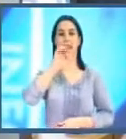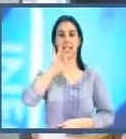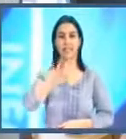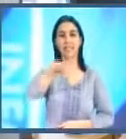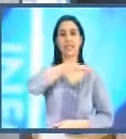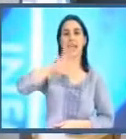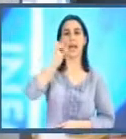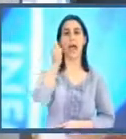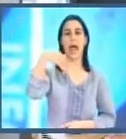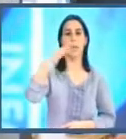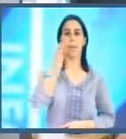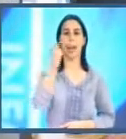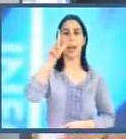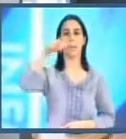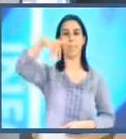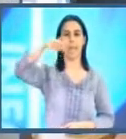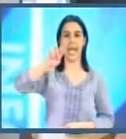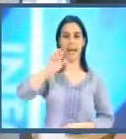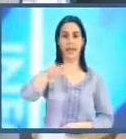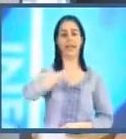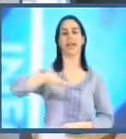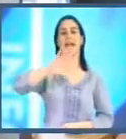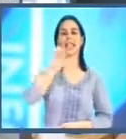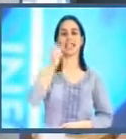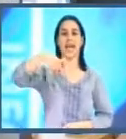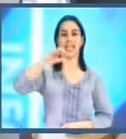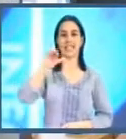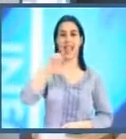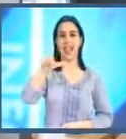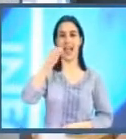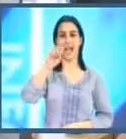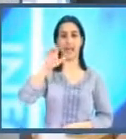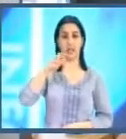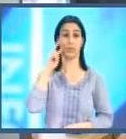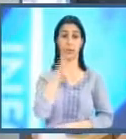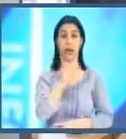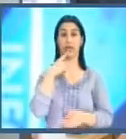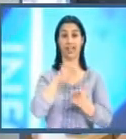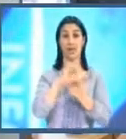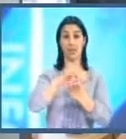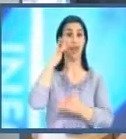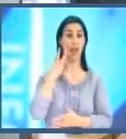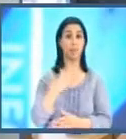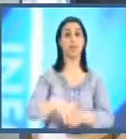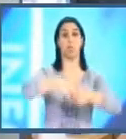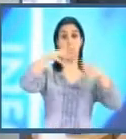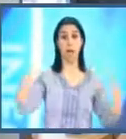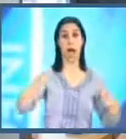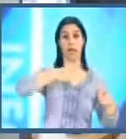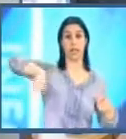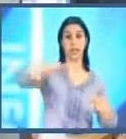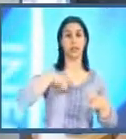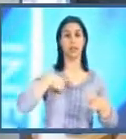Poblar Roca, Can Cellerès, són els barris que veuran amb aquest increment de l'ampliació de serveis de la contracta